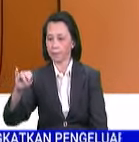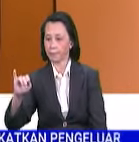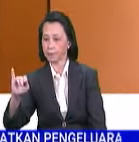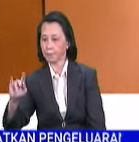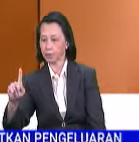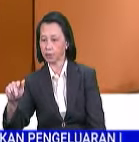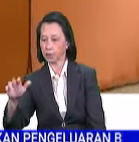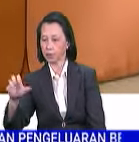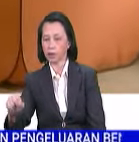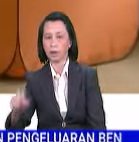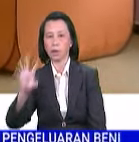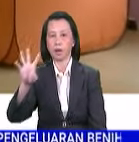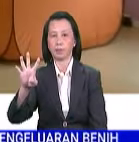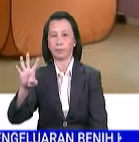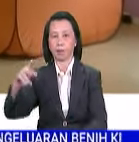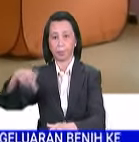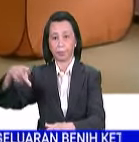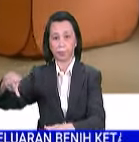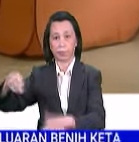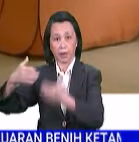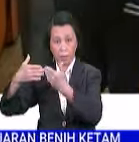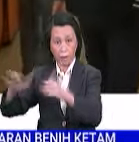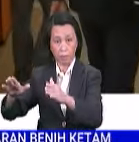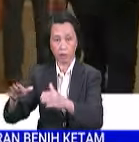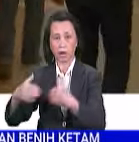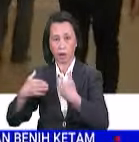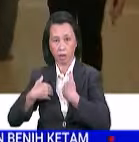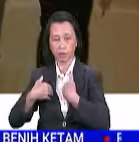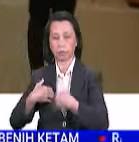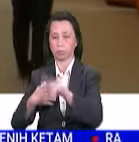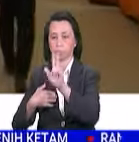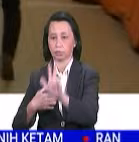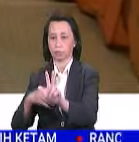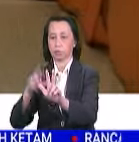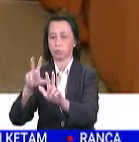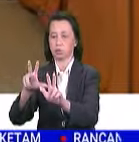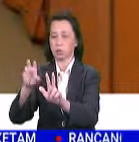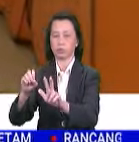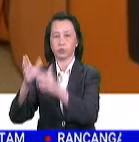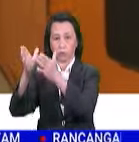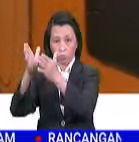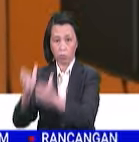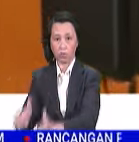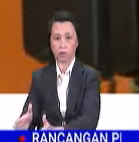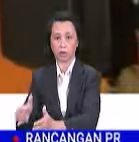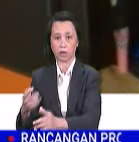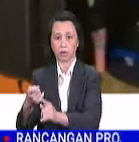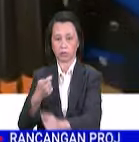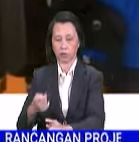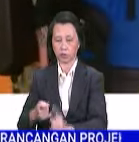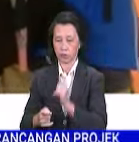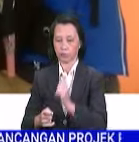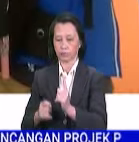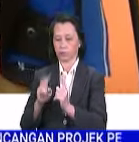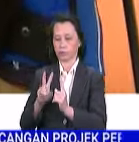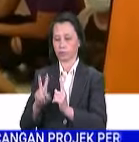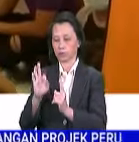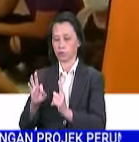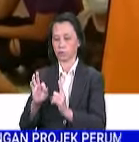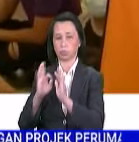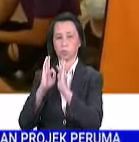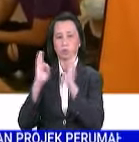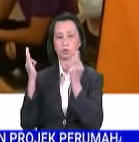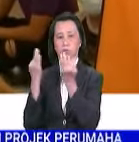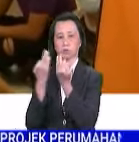Pitas, 4 PPS telah dibuka untuk menempatkan 330 orang penduduk daripada